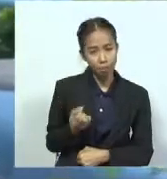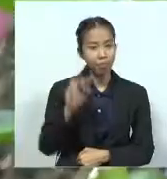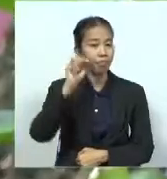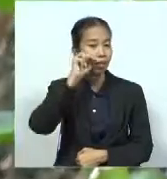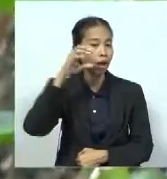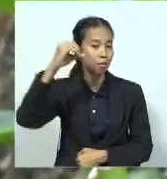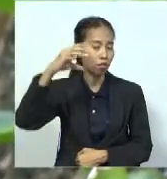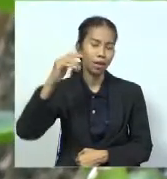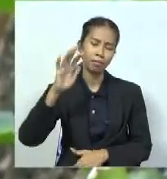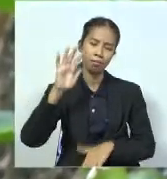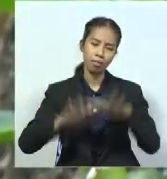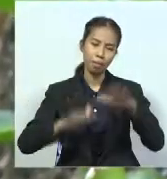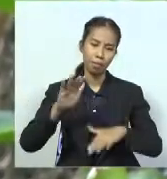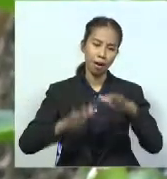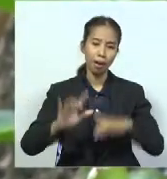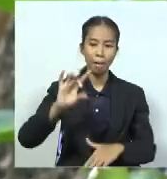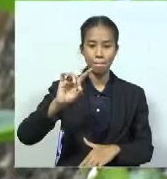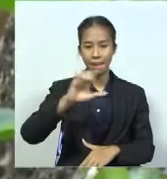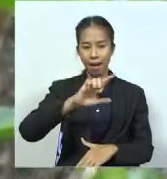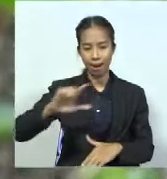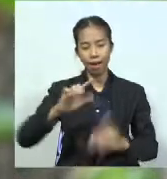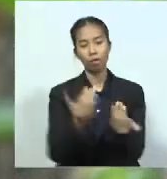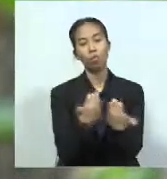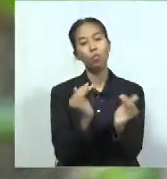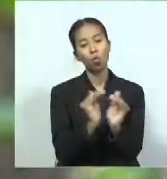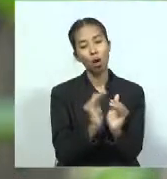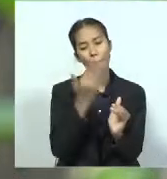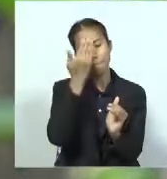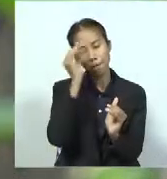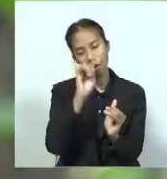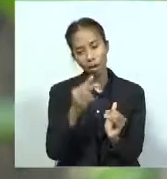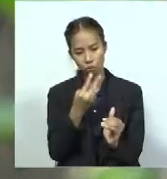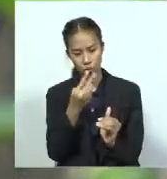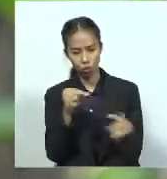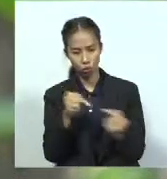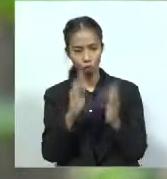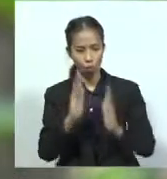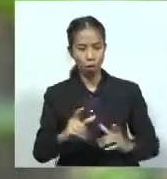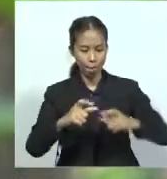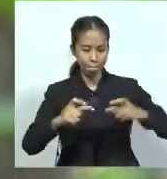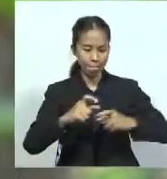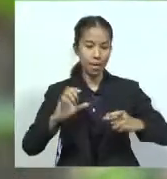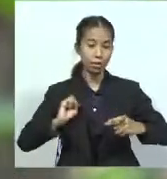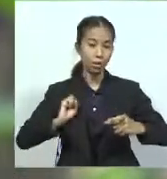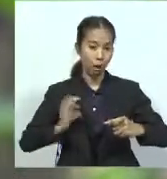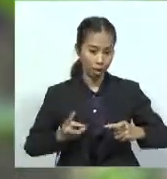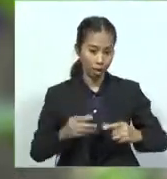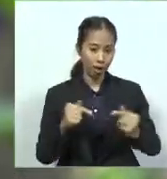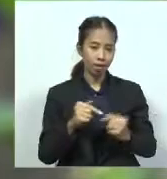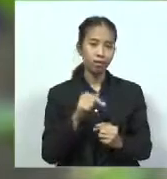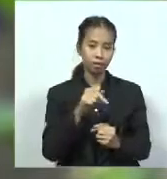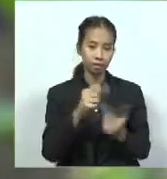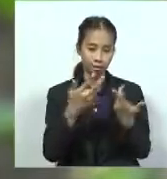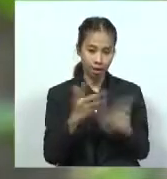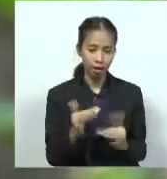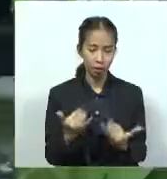น้ำค่าไฟเนี่ยประมาณ8ล้านครัวเรือนด้วยกันนะคะเพราะว่าคิดจากผู้มีบัตรสวัสดิการแห่งรัฐจำนวน11ล้าน4แสนคนบ